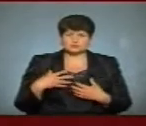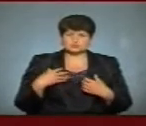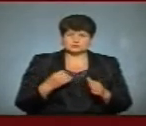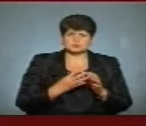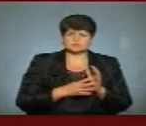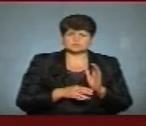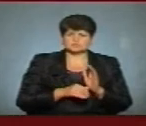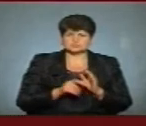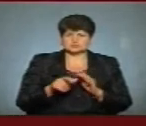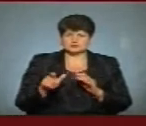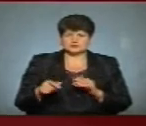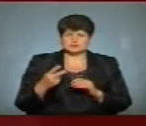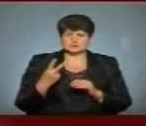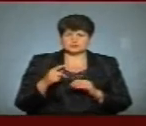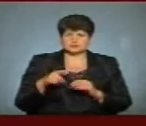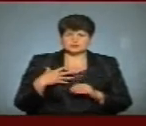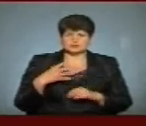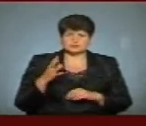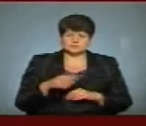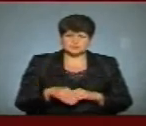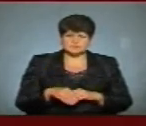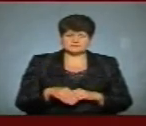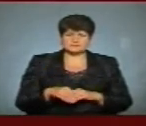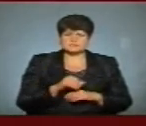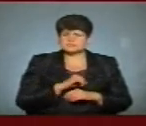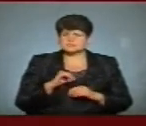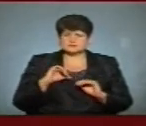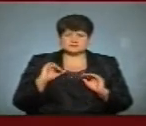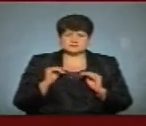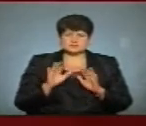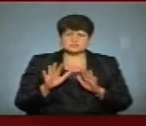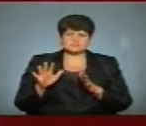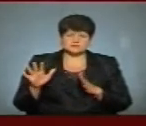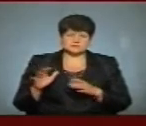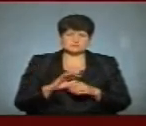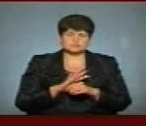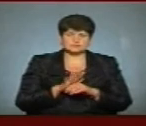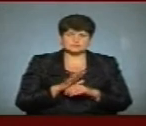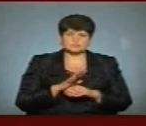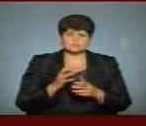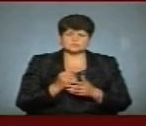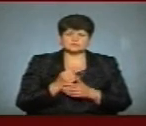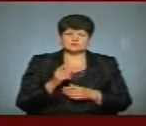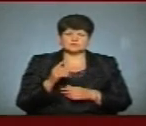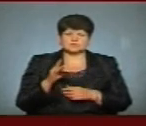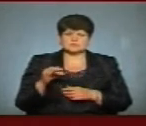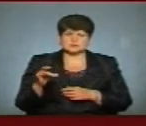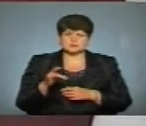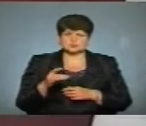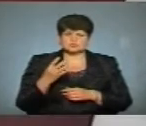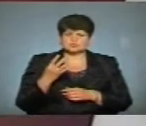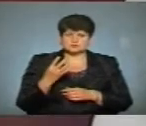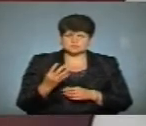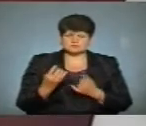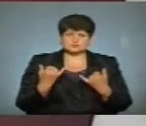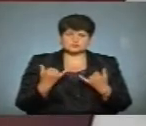них 96 осіб і двоє людей померли. Найменше випадків COVID-19 було зареєстровано у Зборівському районі, 4,